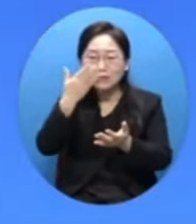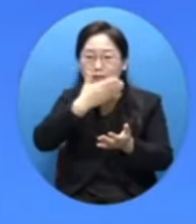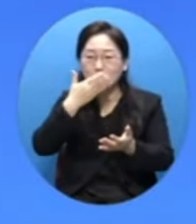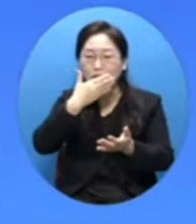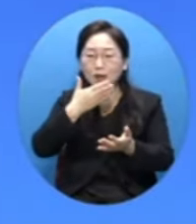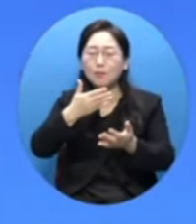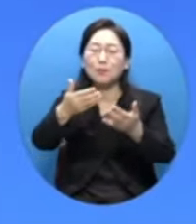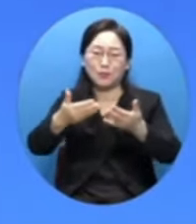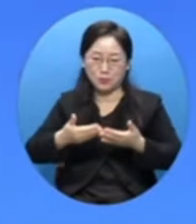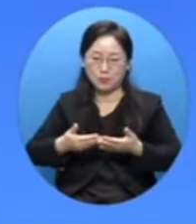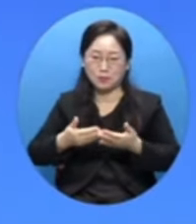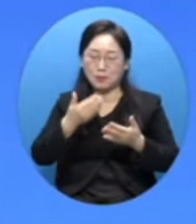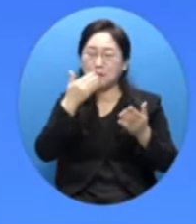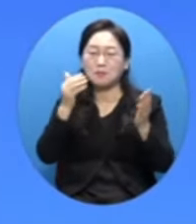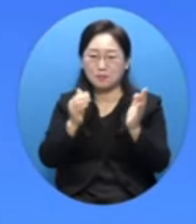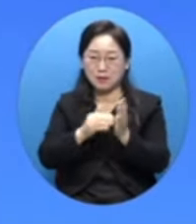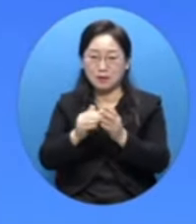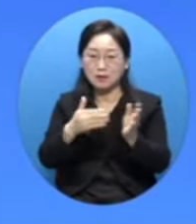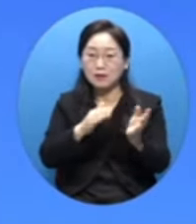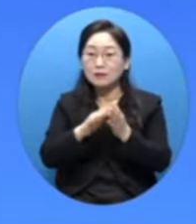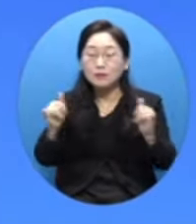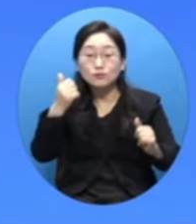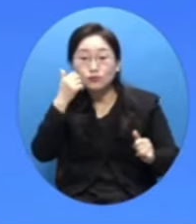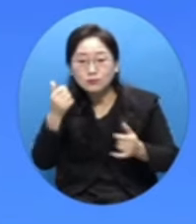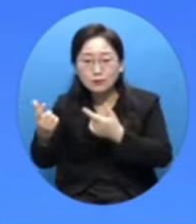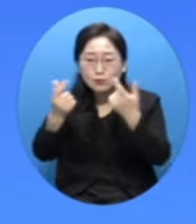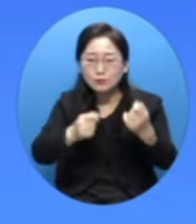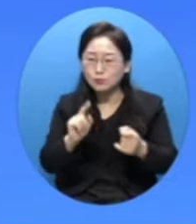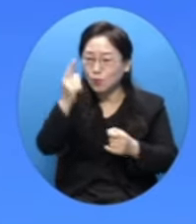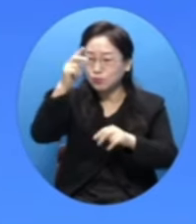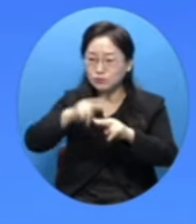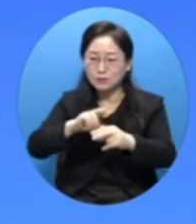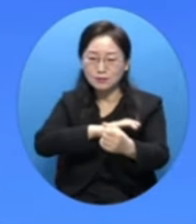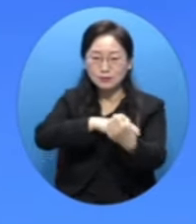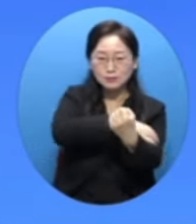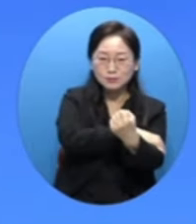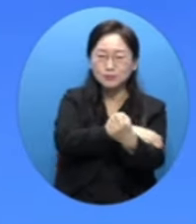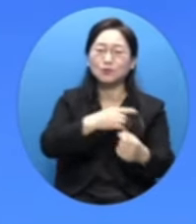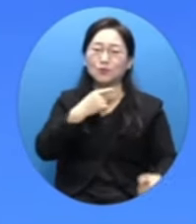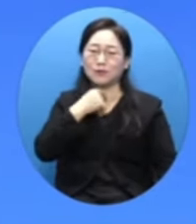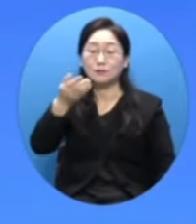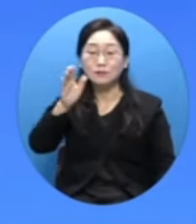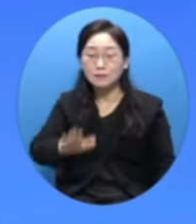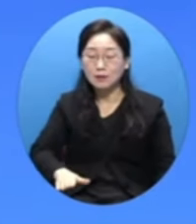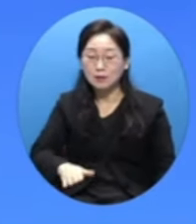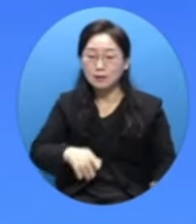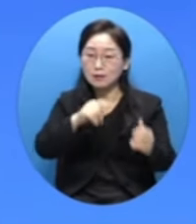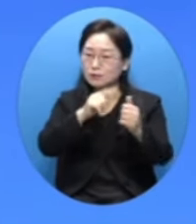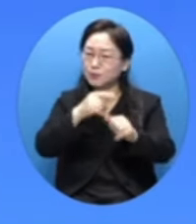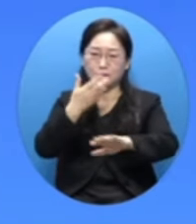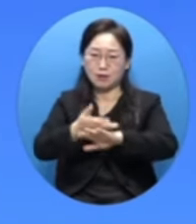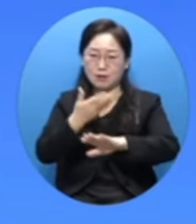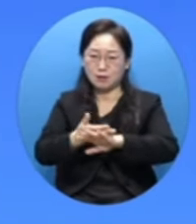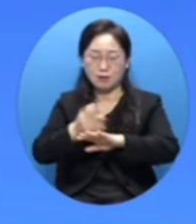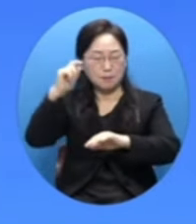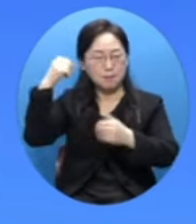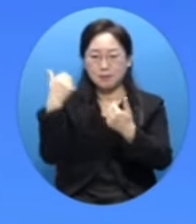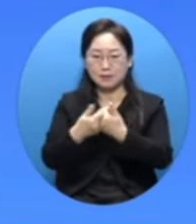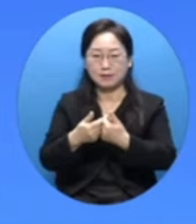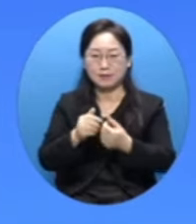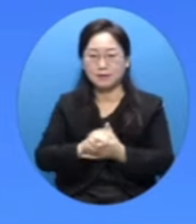자리, 높은 자리, 힘 있는 자리에 있기를 원합니다. 그러나 침례하는 일반 사람들과는 정반대 길을